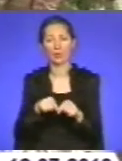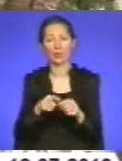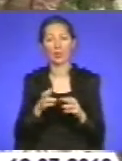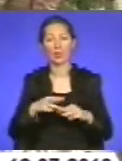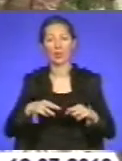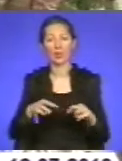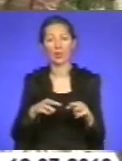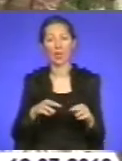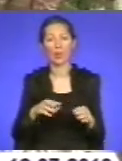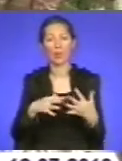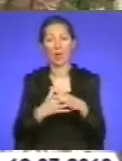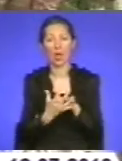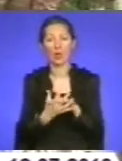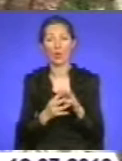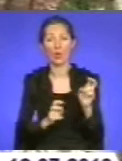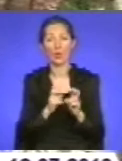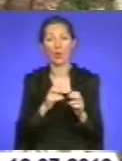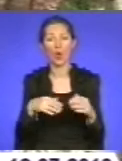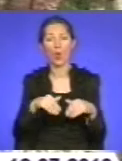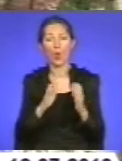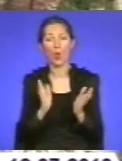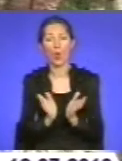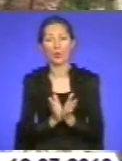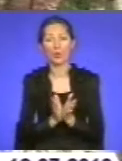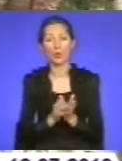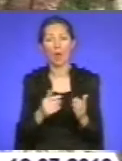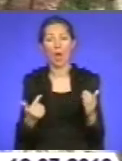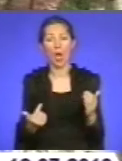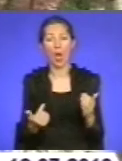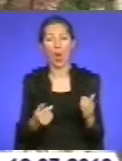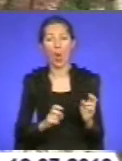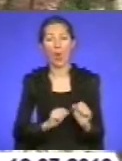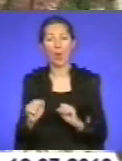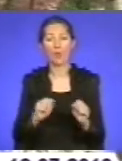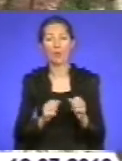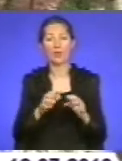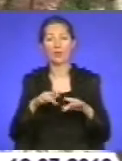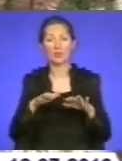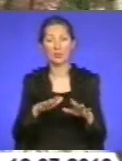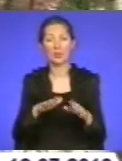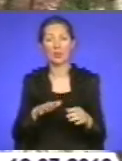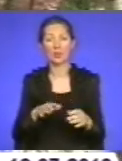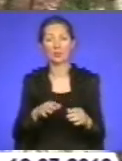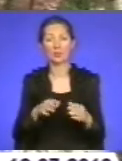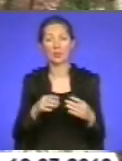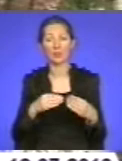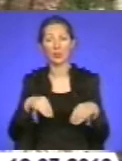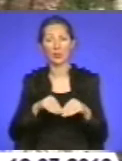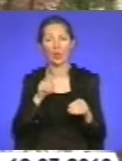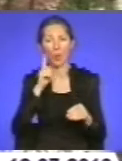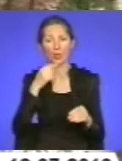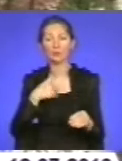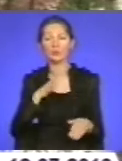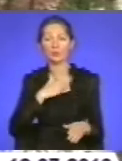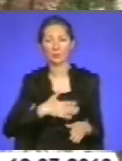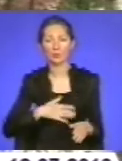департамент агропромислового комплексу, і знову ж таки управління сім'ї і молоді і так далі. Мені приємно, що